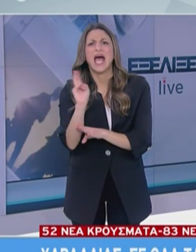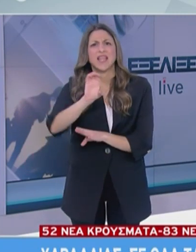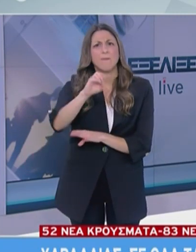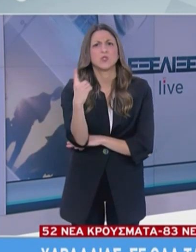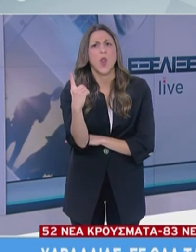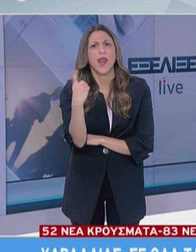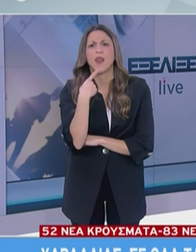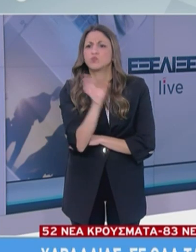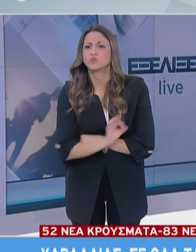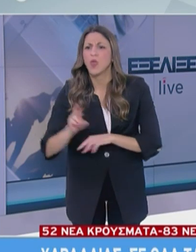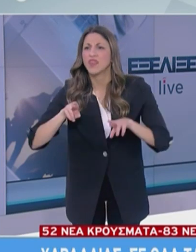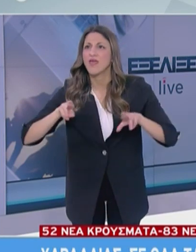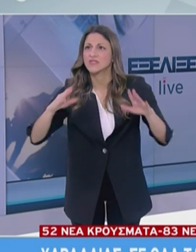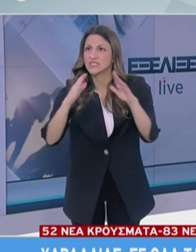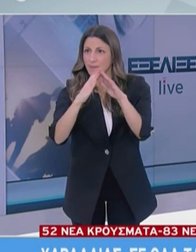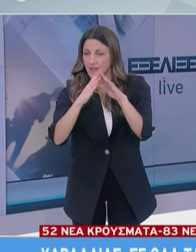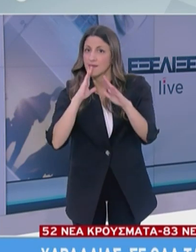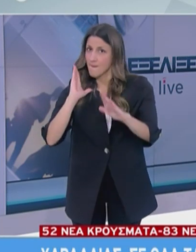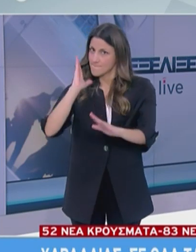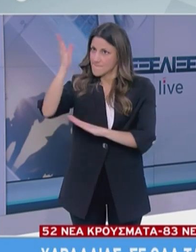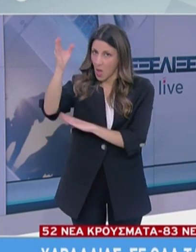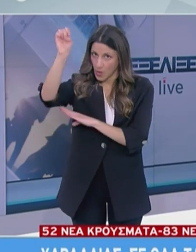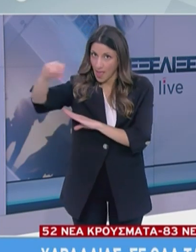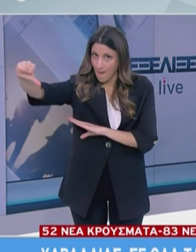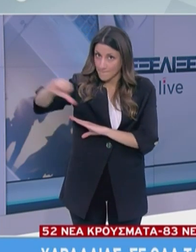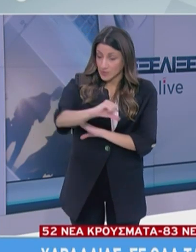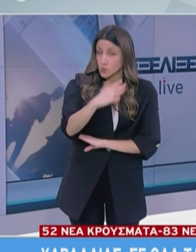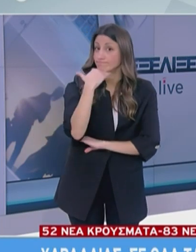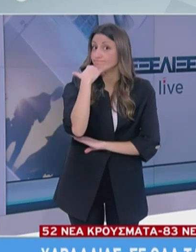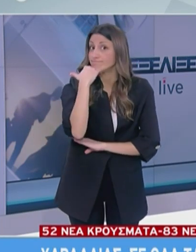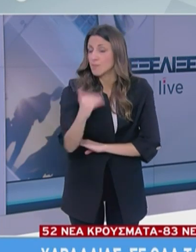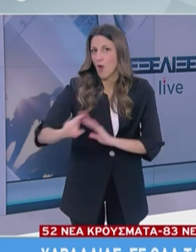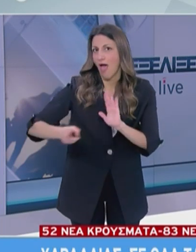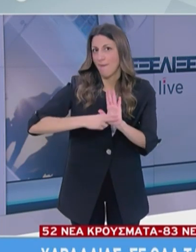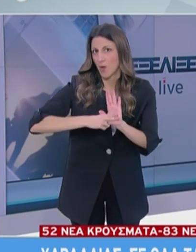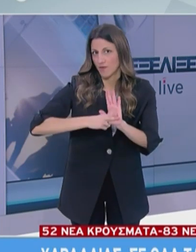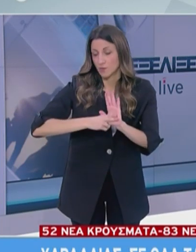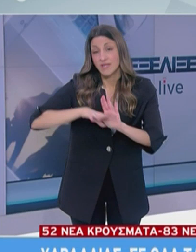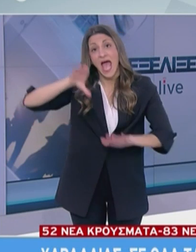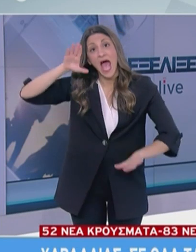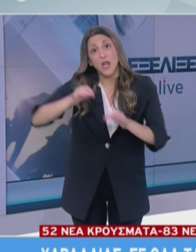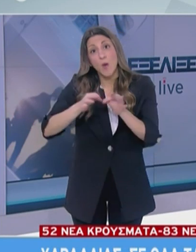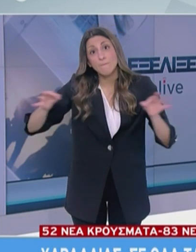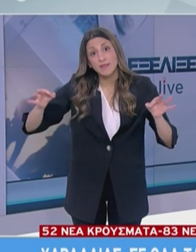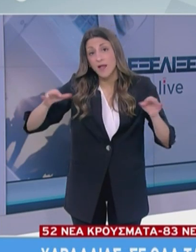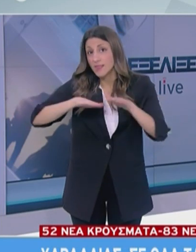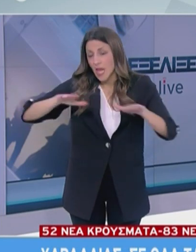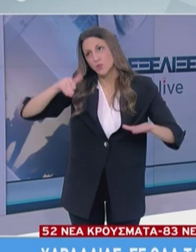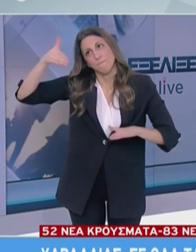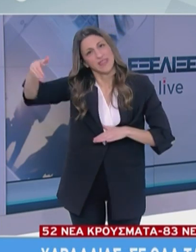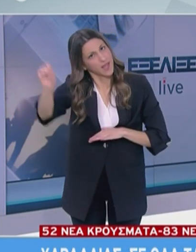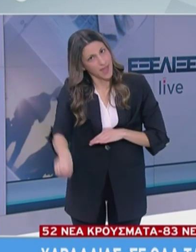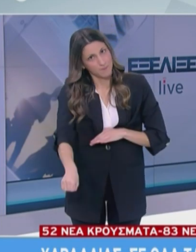τους και χωρίς δυνατότητα επιστροφής μέχρι τη λήξη των γενικών μέτρων, όποτε και αν αυτά τερματιστούν. Εξαίρεση